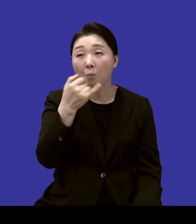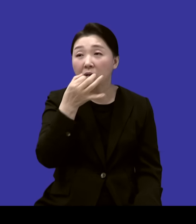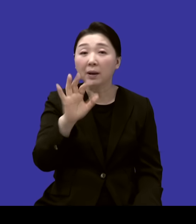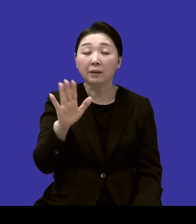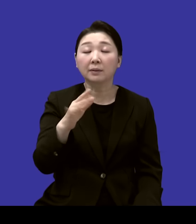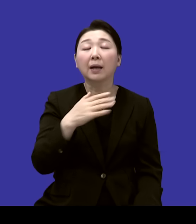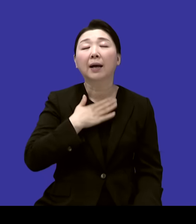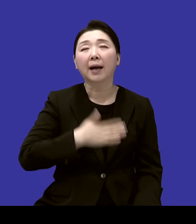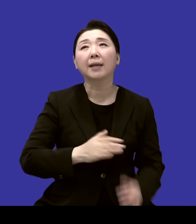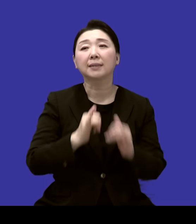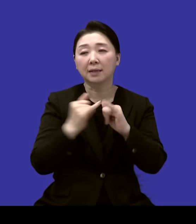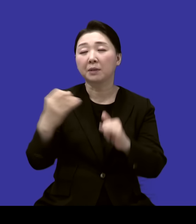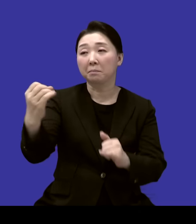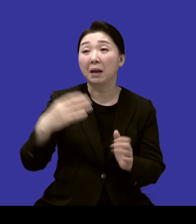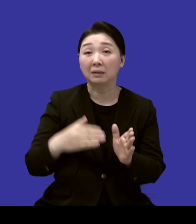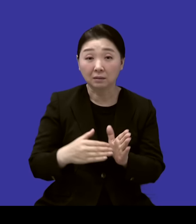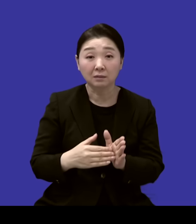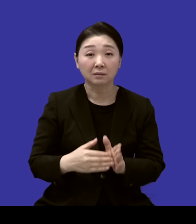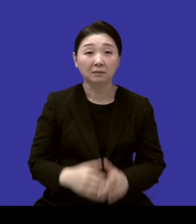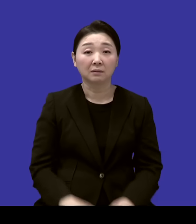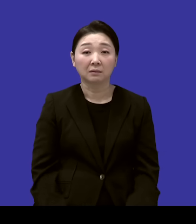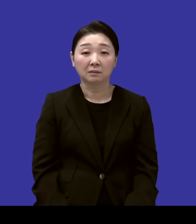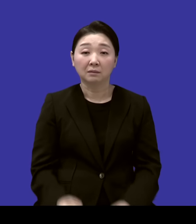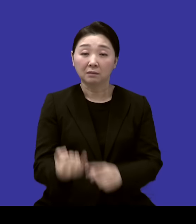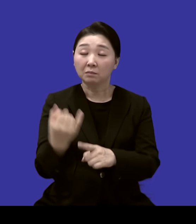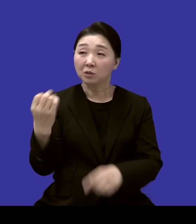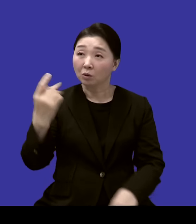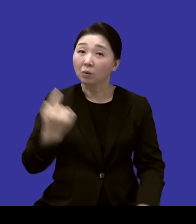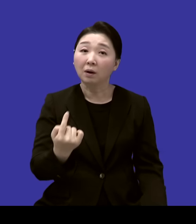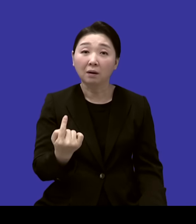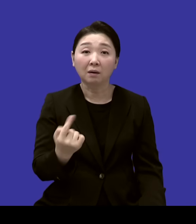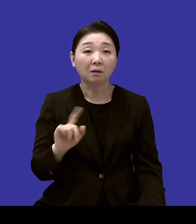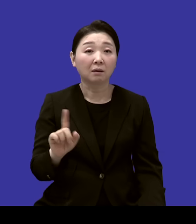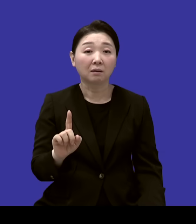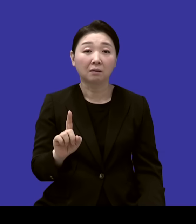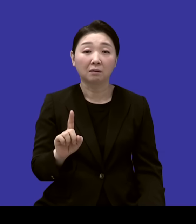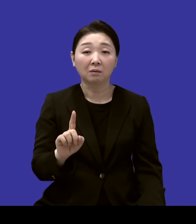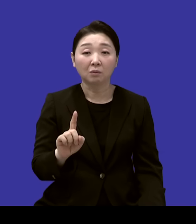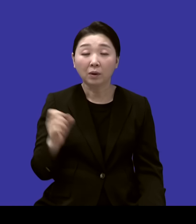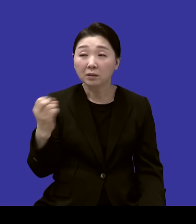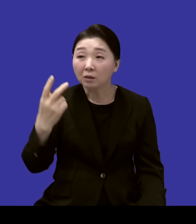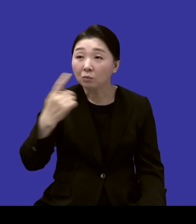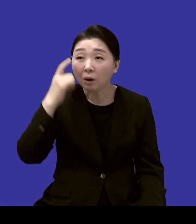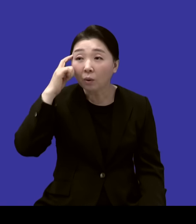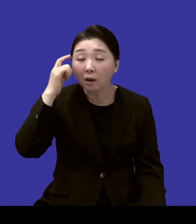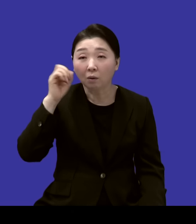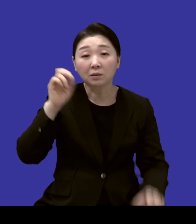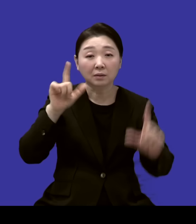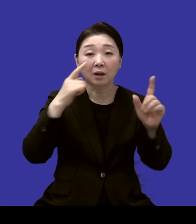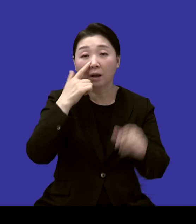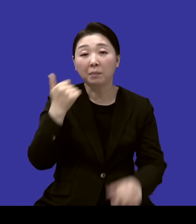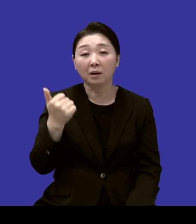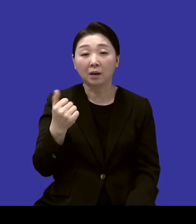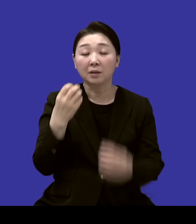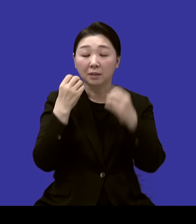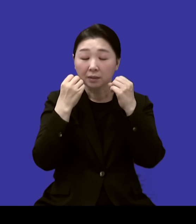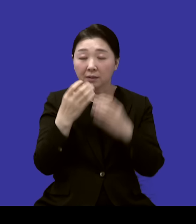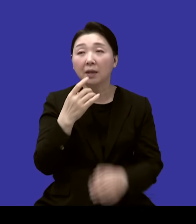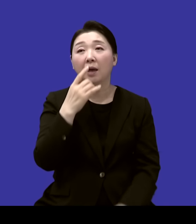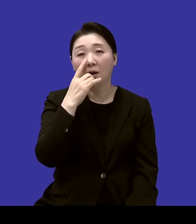그냥 아는 분이다 이렇게 말씀해 주셔서 왔는데 예. 이분이 너무 자주 오시는 거예요. 네. 그래가지고 왜 이렇게 자주 오시는데 갑자기 어느 날 아버지가 새